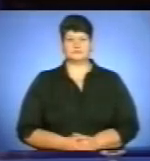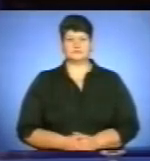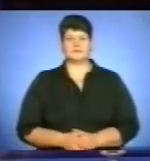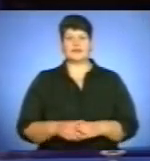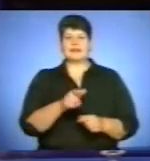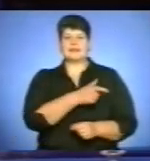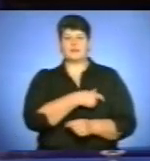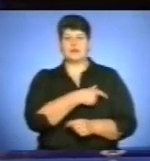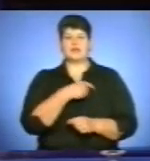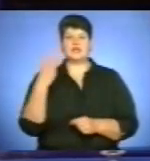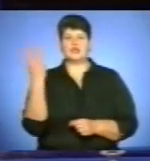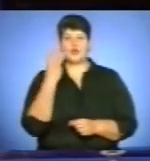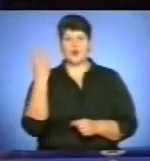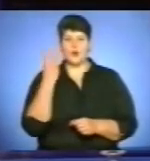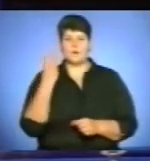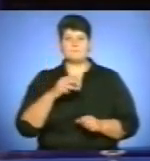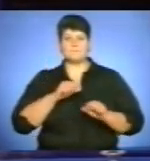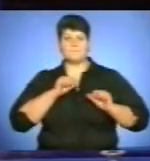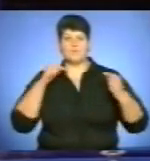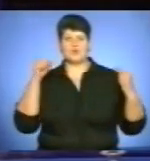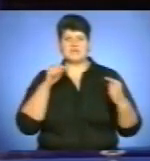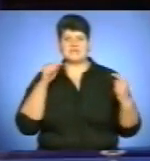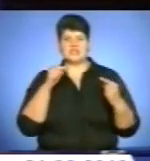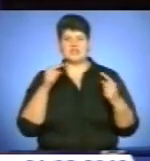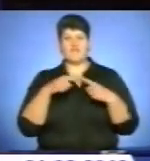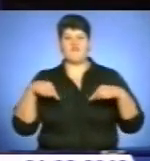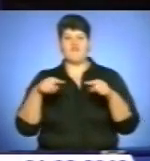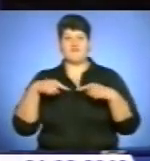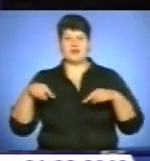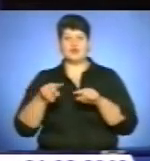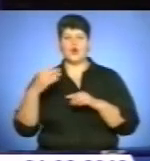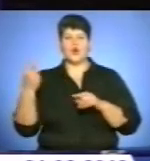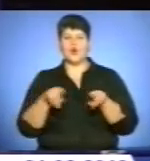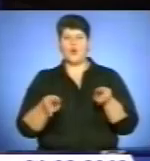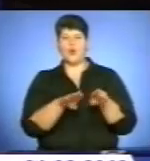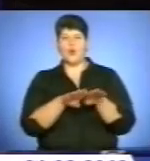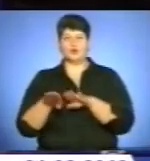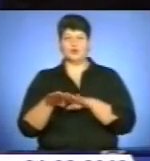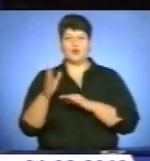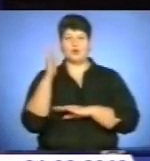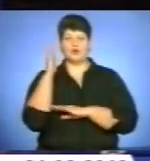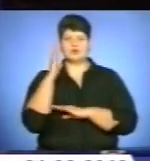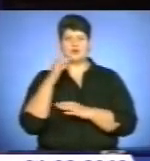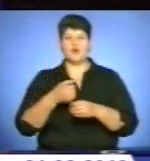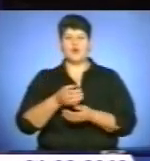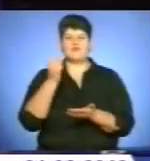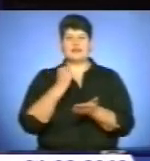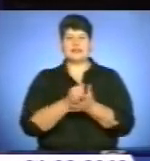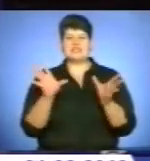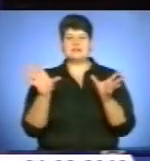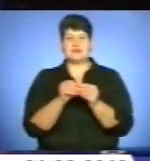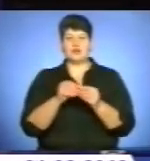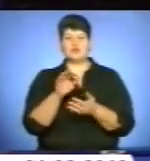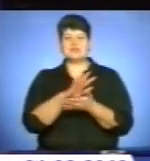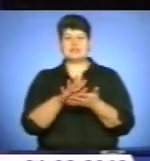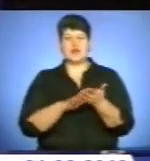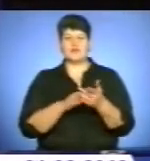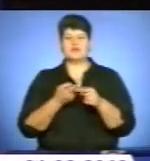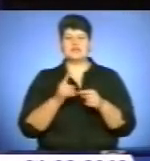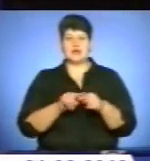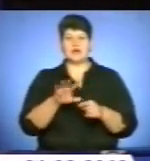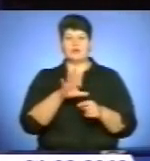Депутати трьох опозиційних фракцій у парламенті одноголосно ухвалили у Верховній Раді спільну заяву. Це відбулося на зборах, які